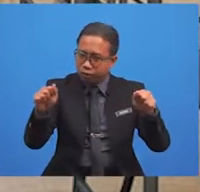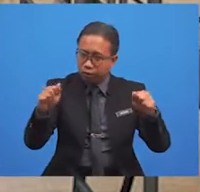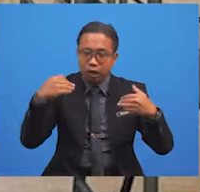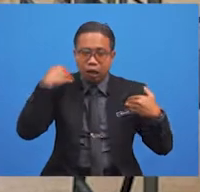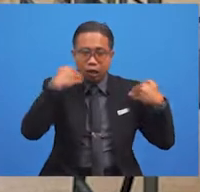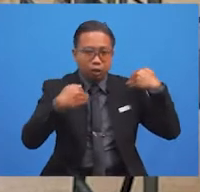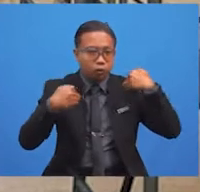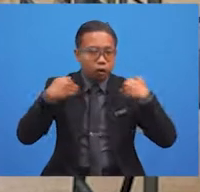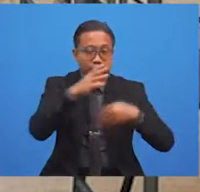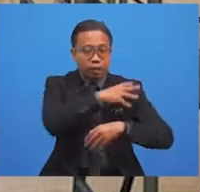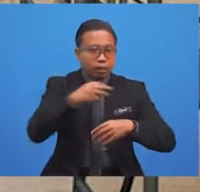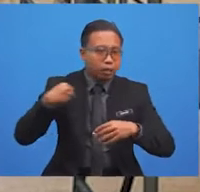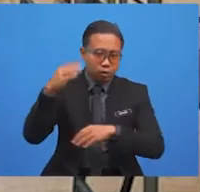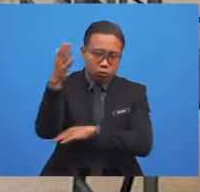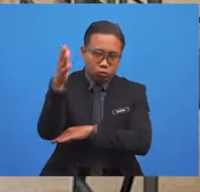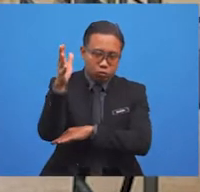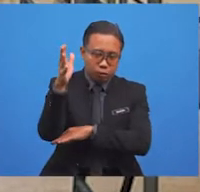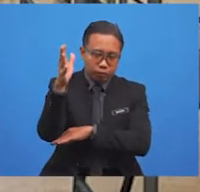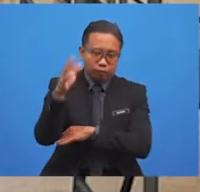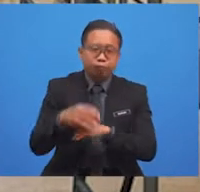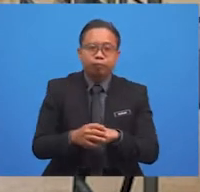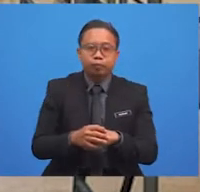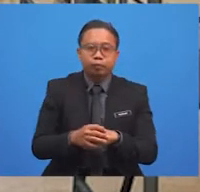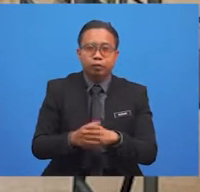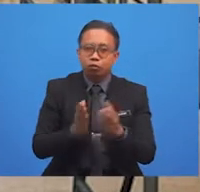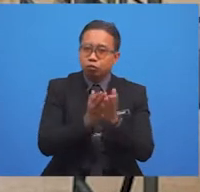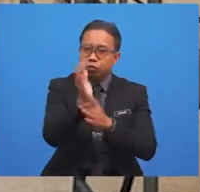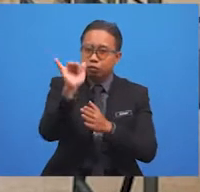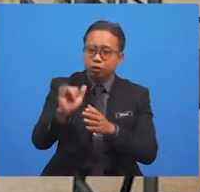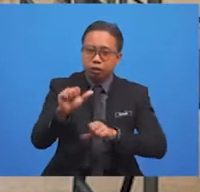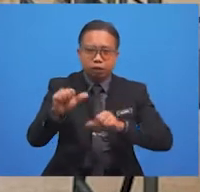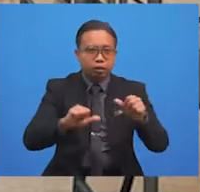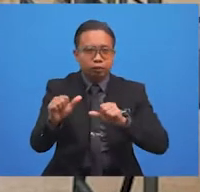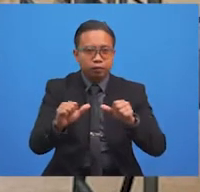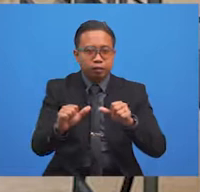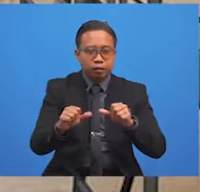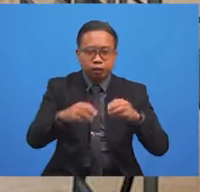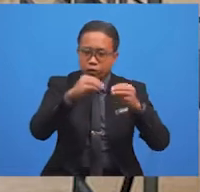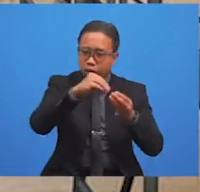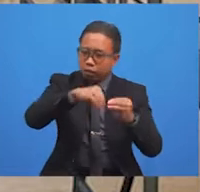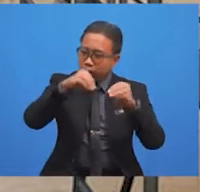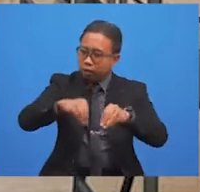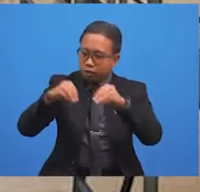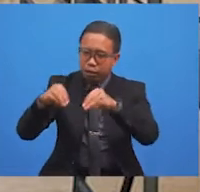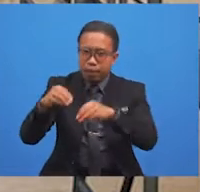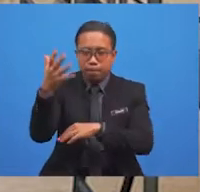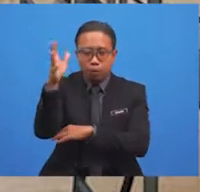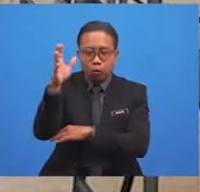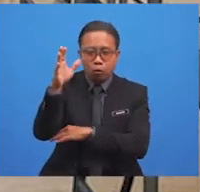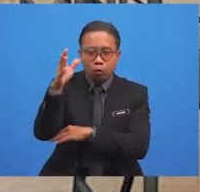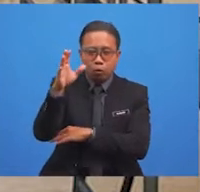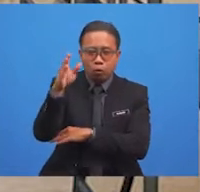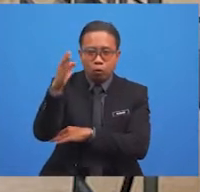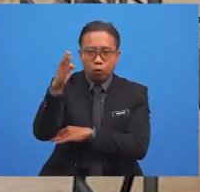dan tumbuh-tumbuhan. Seterusnya, aktiviti seperti menanam pokok bakau